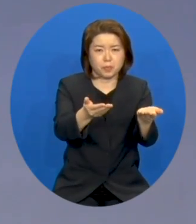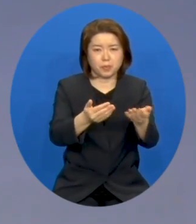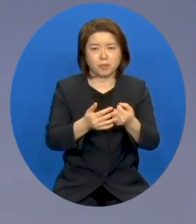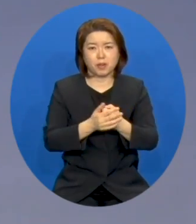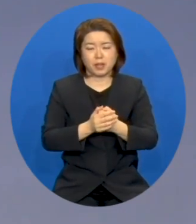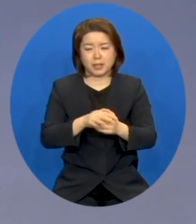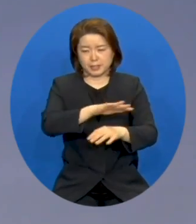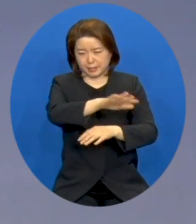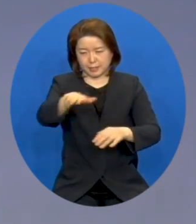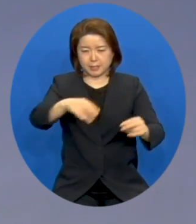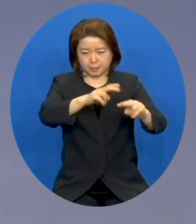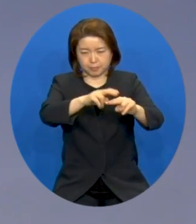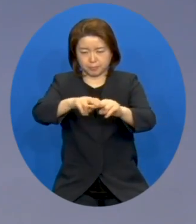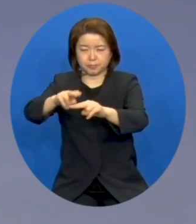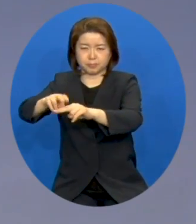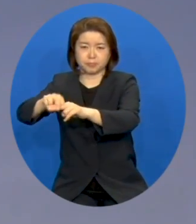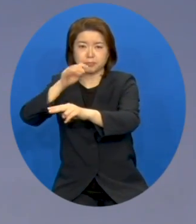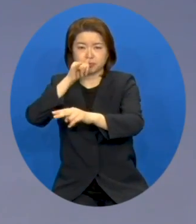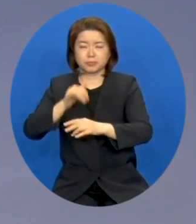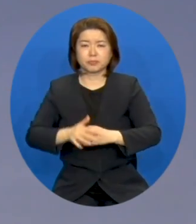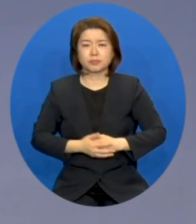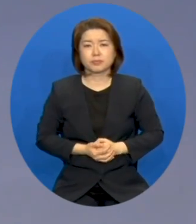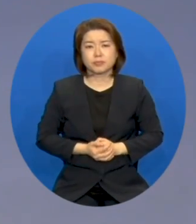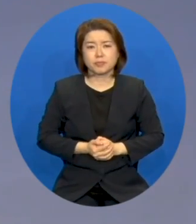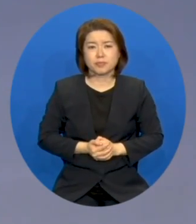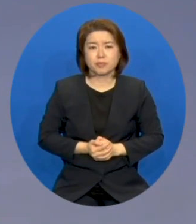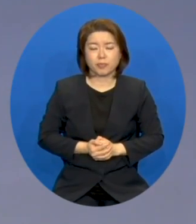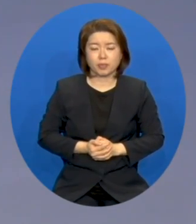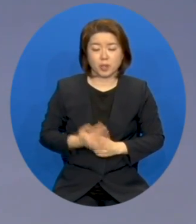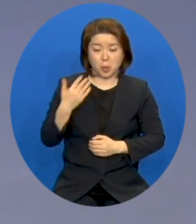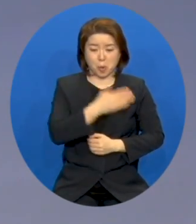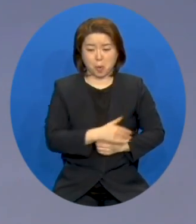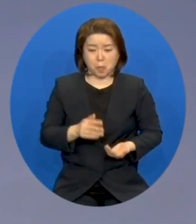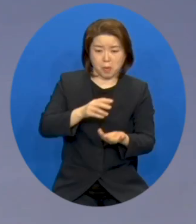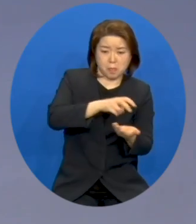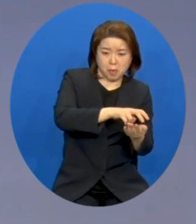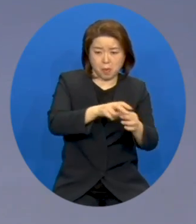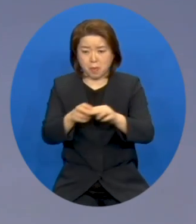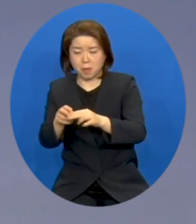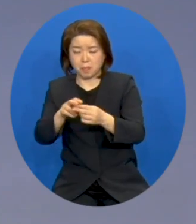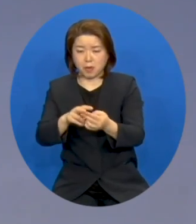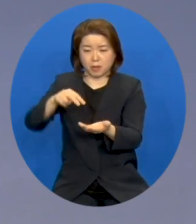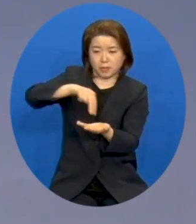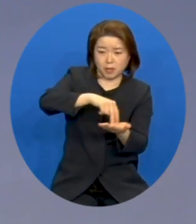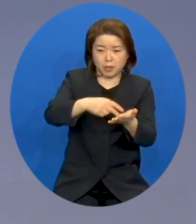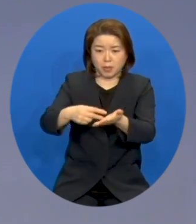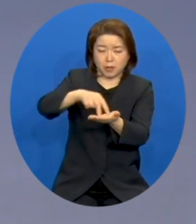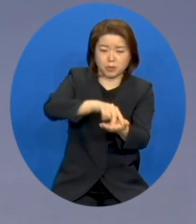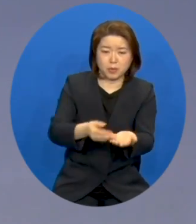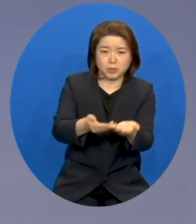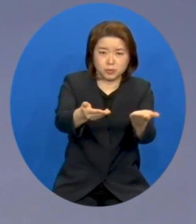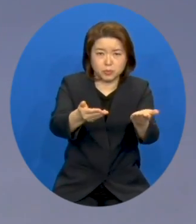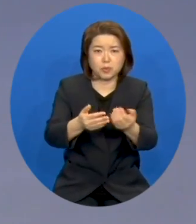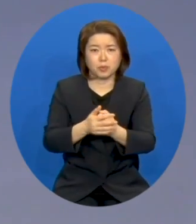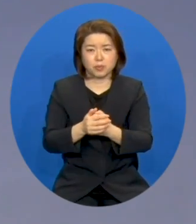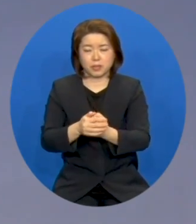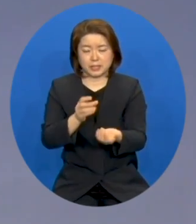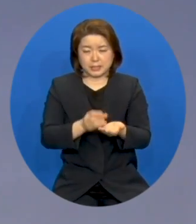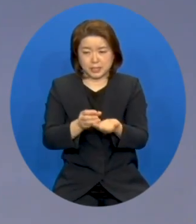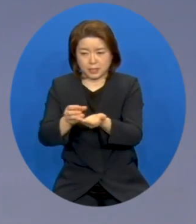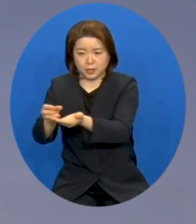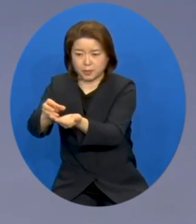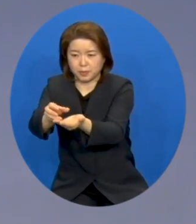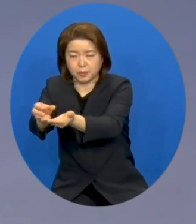다 자리에 앉혔습니다. 온몸은 흔들려 가면서 떡을 가지고 가서 전해드리고 잔을 가지고